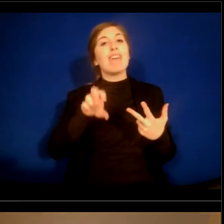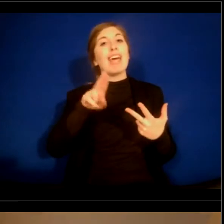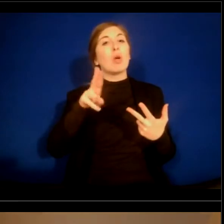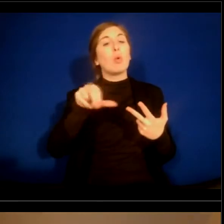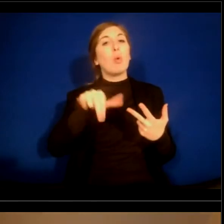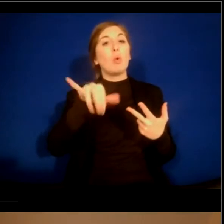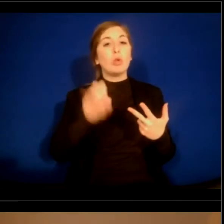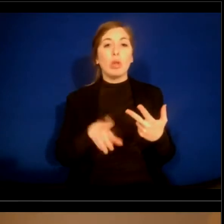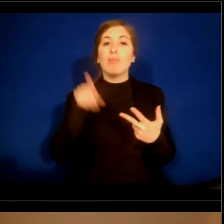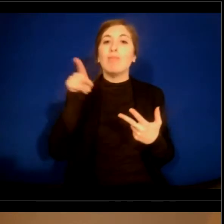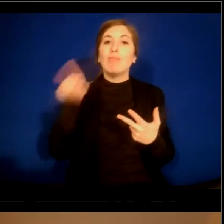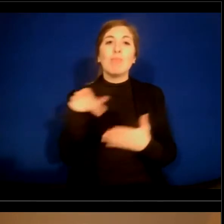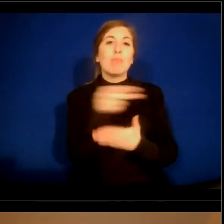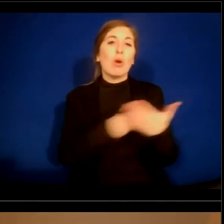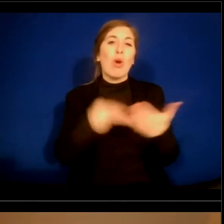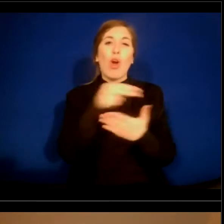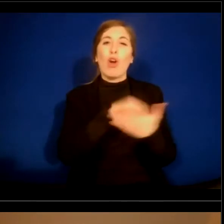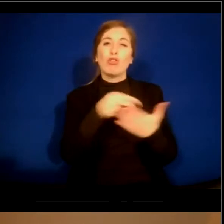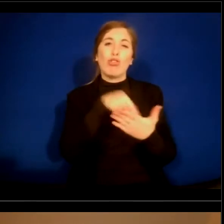appena tornato,